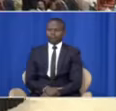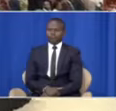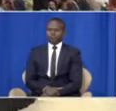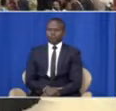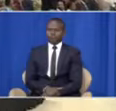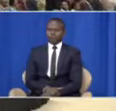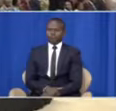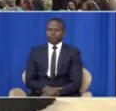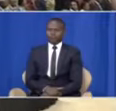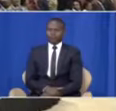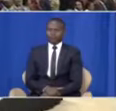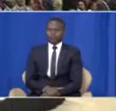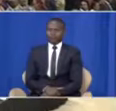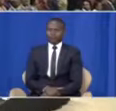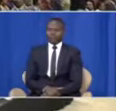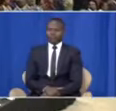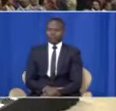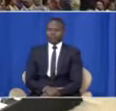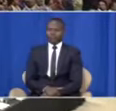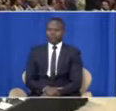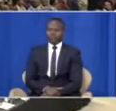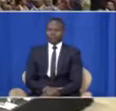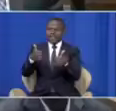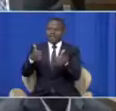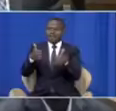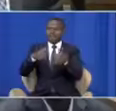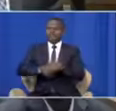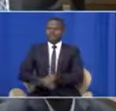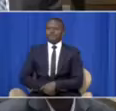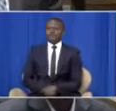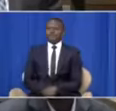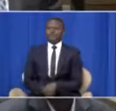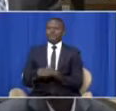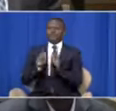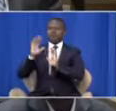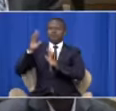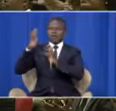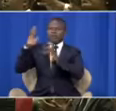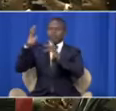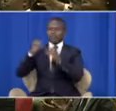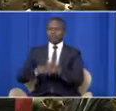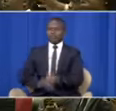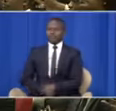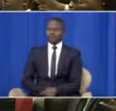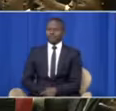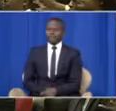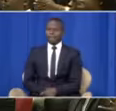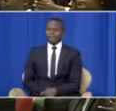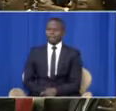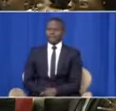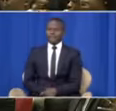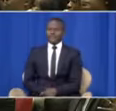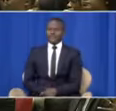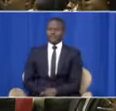y'igihugu y'umushyikirano yabereye muri Kigali Convention Center tariki ya 13 na tariki ya 14 Ukuboza. Atangiza inama yamaze iminsi